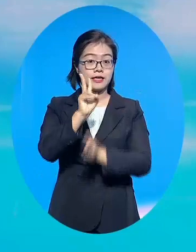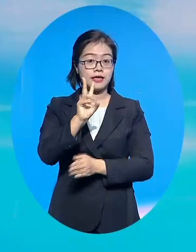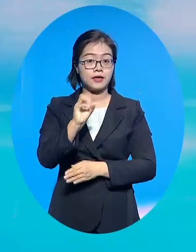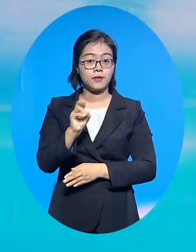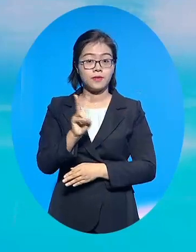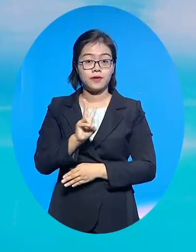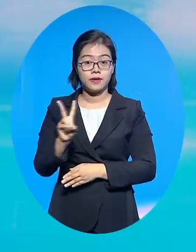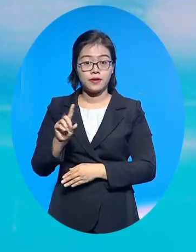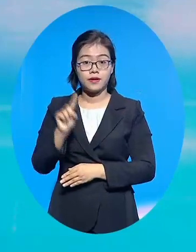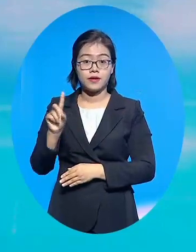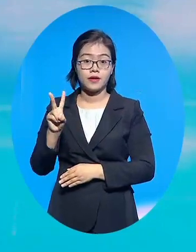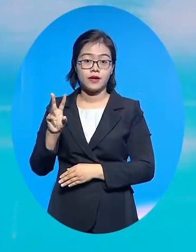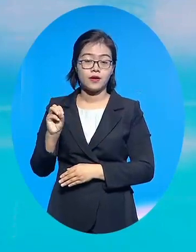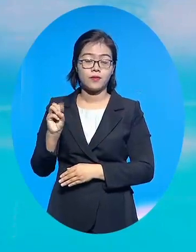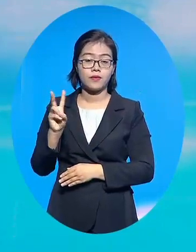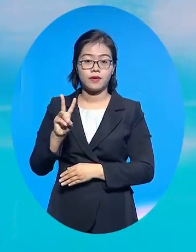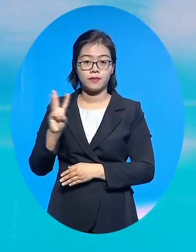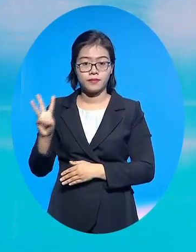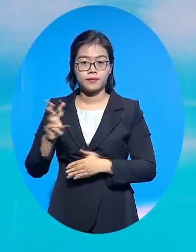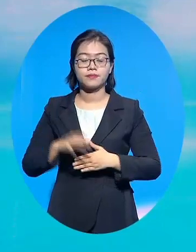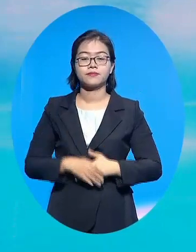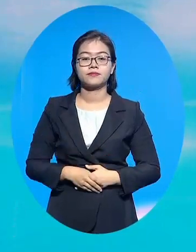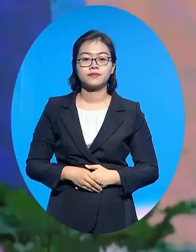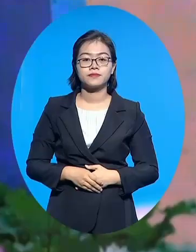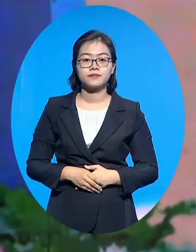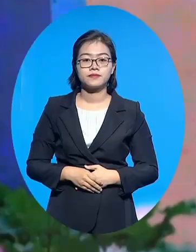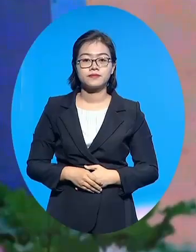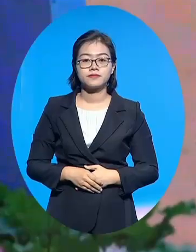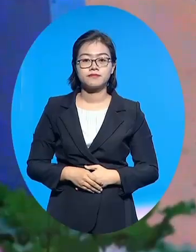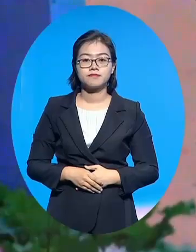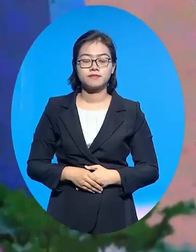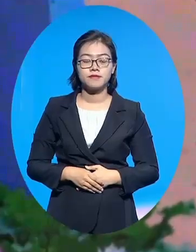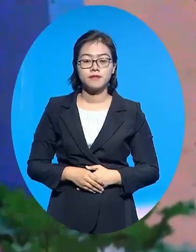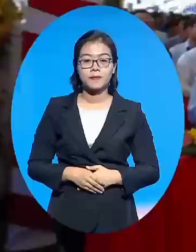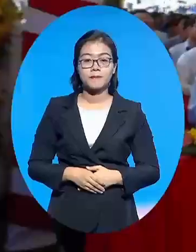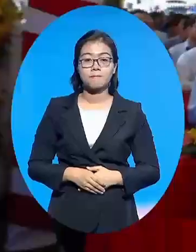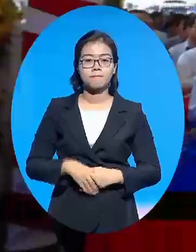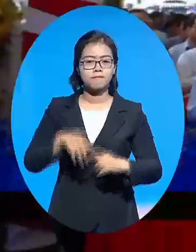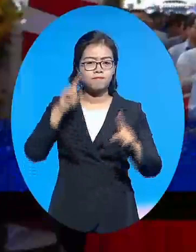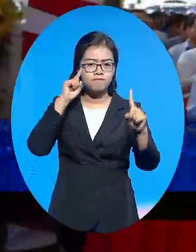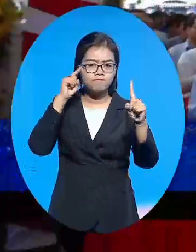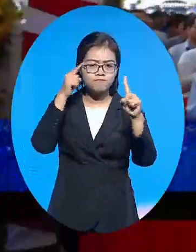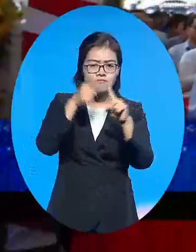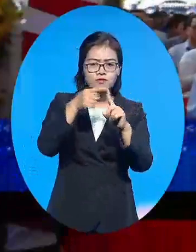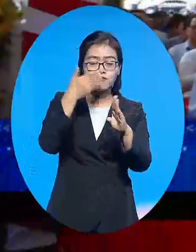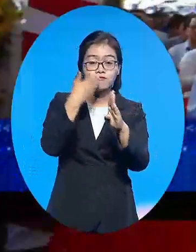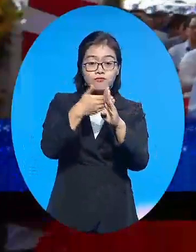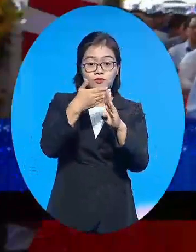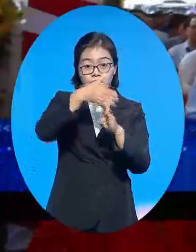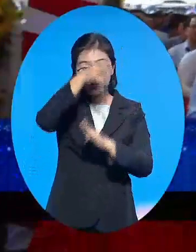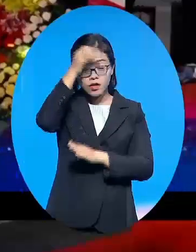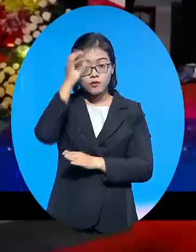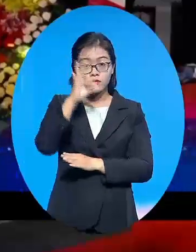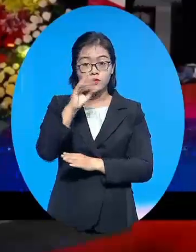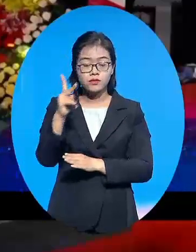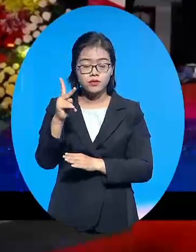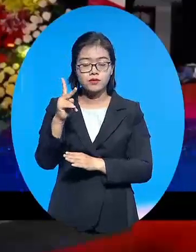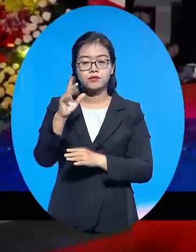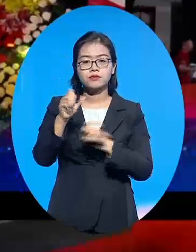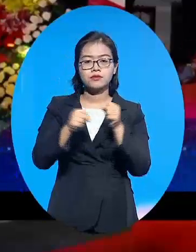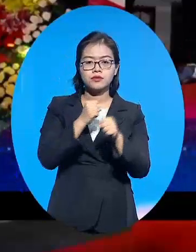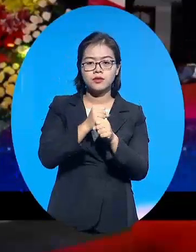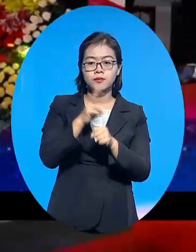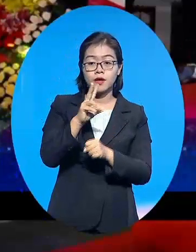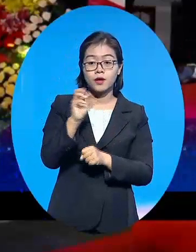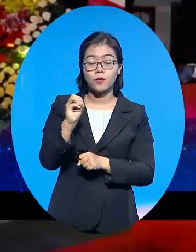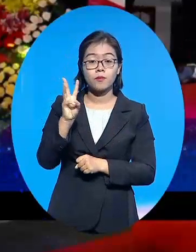800 học viên theo học 13 ngành đào tạo mục tiêu của trường Đại học Thủy Lợi đến năm 2030 và tầm nhìn năm